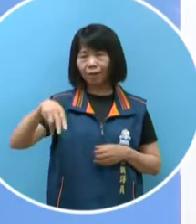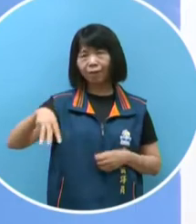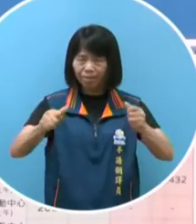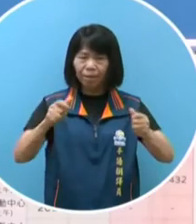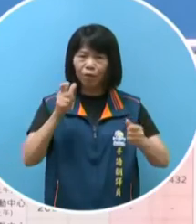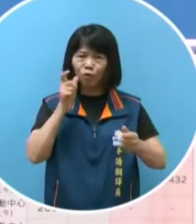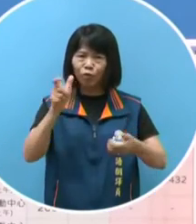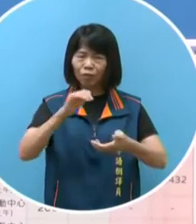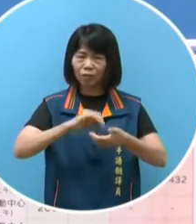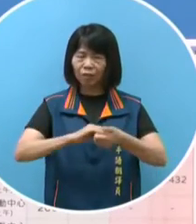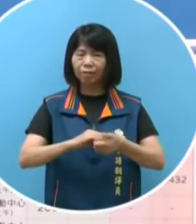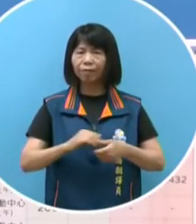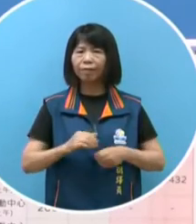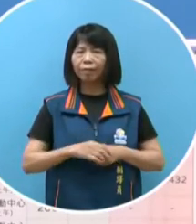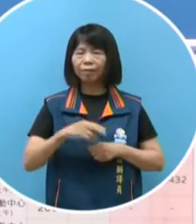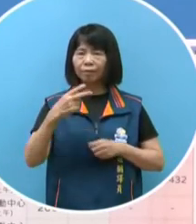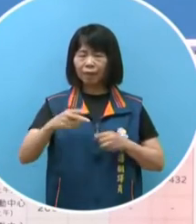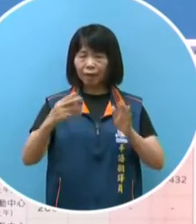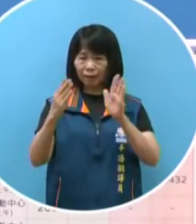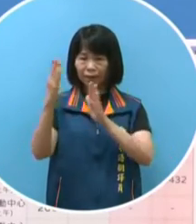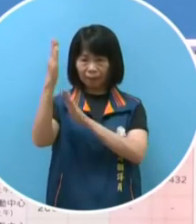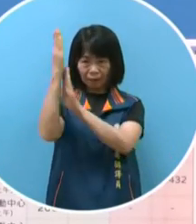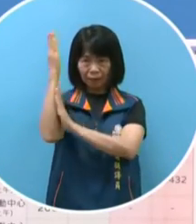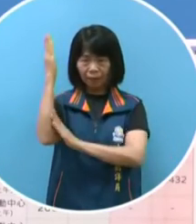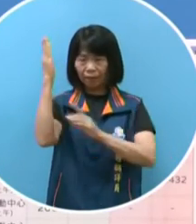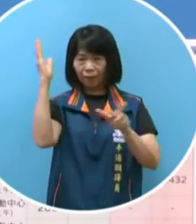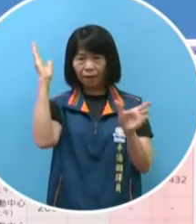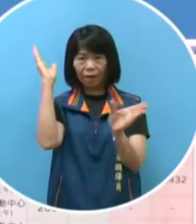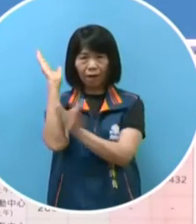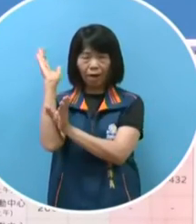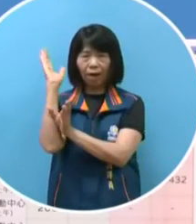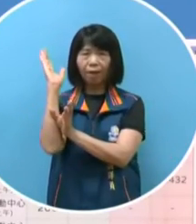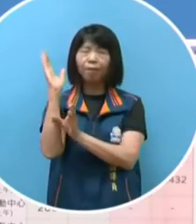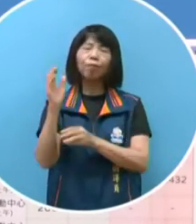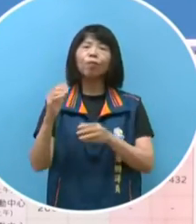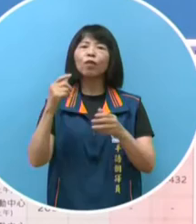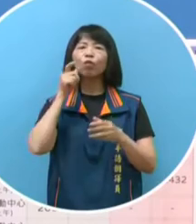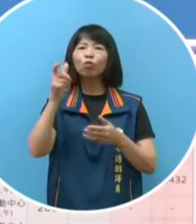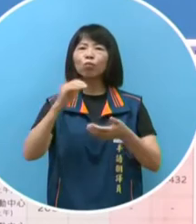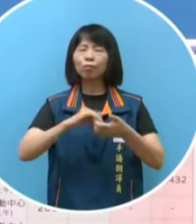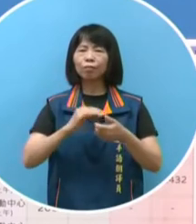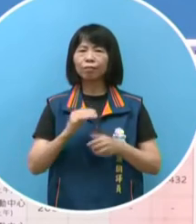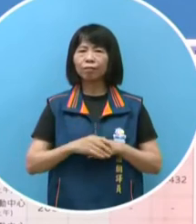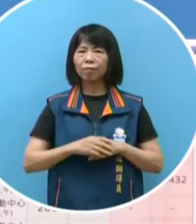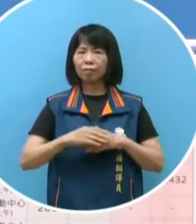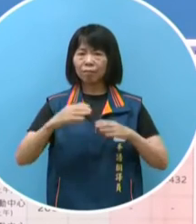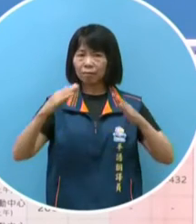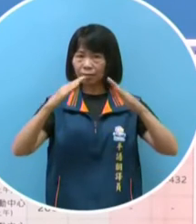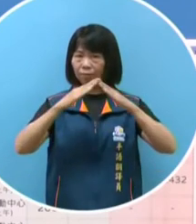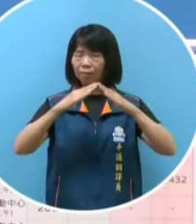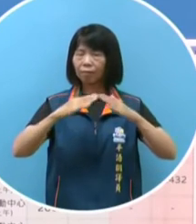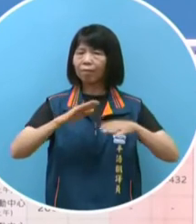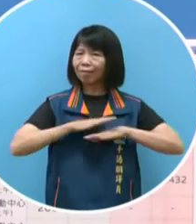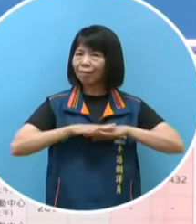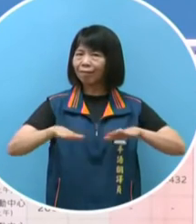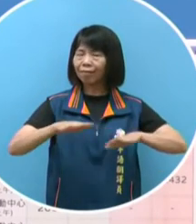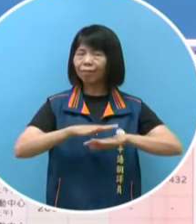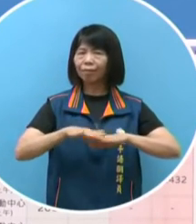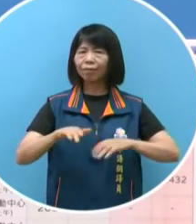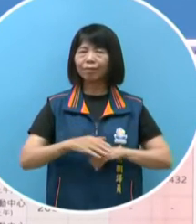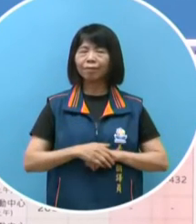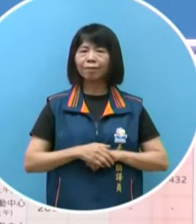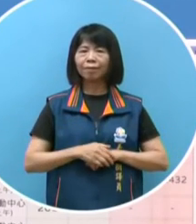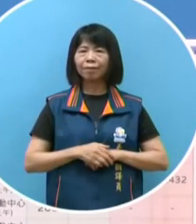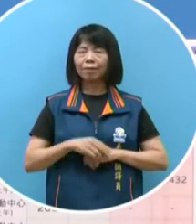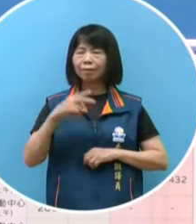24万2380元。 最后，县长徐正伟表示，7月10号是2月4号太鲁阁火车事件罹难者的